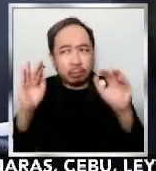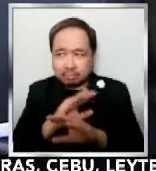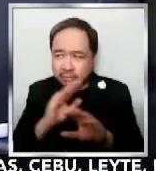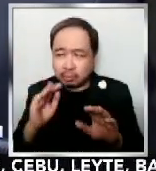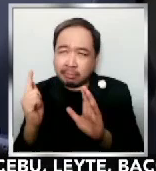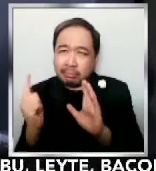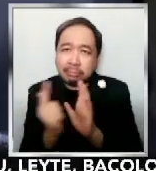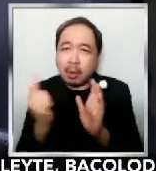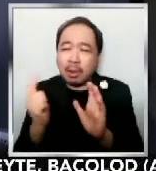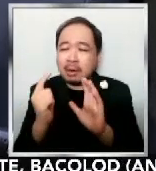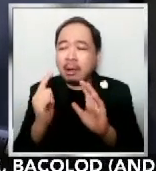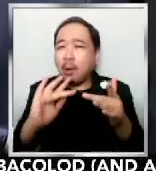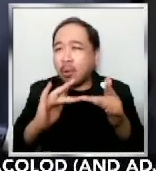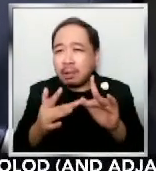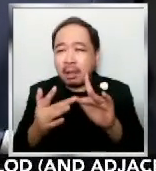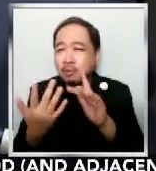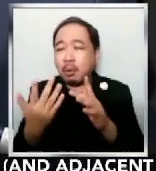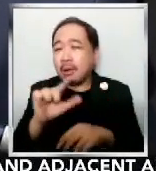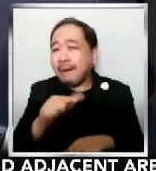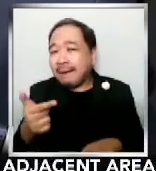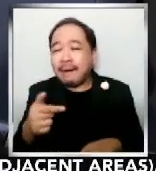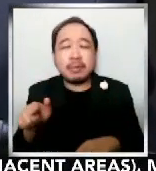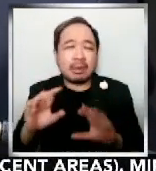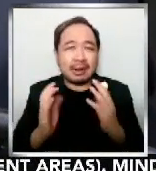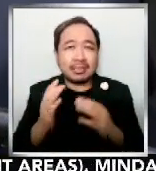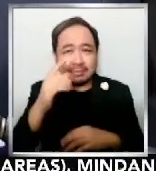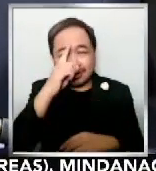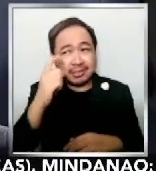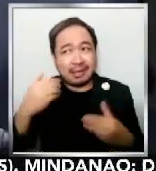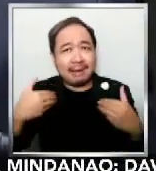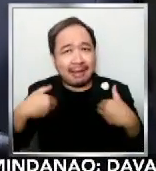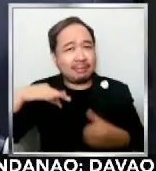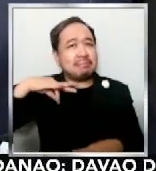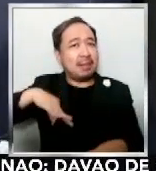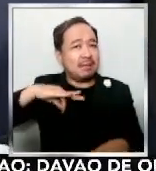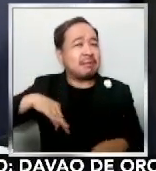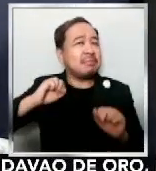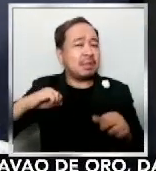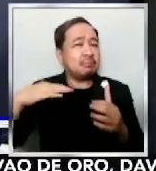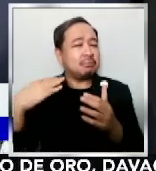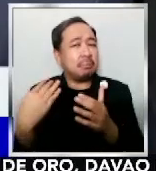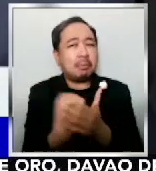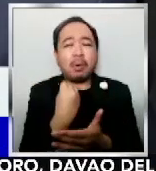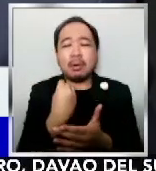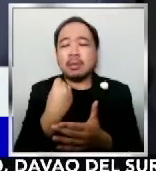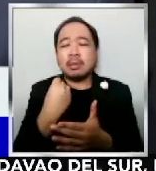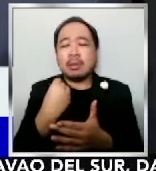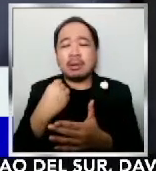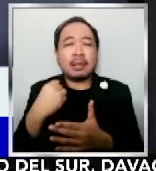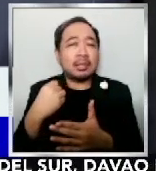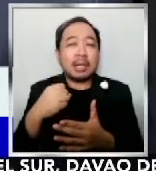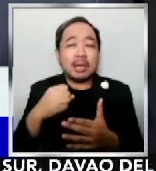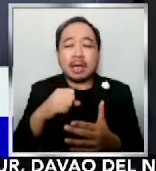Kasi alam namin meron din namang benefits, no? Para ma-maximize natin yung benefits ng hybrid and